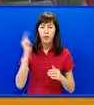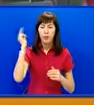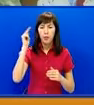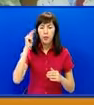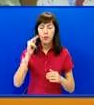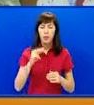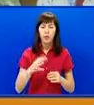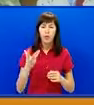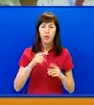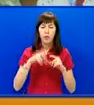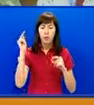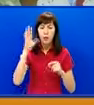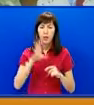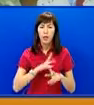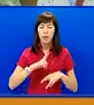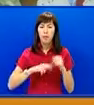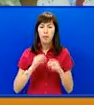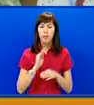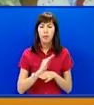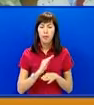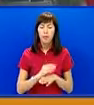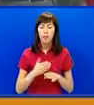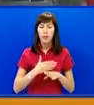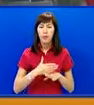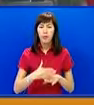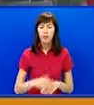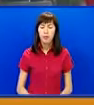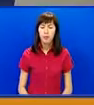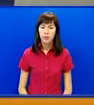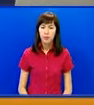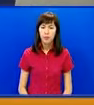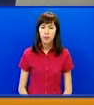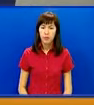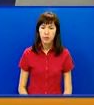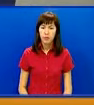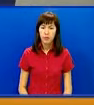обучения в нескольких школах были построены дополнительные корпусы.